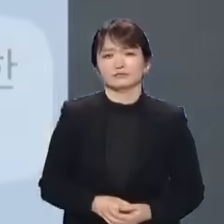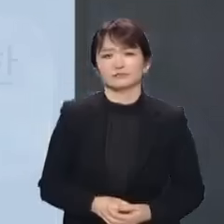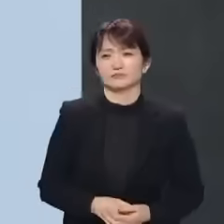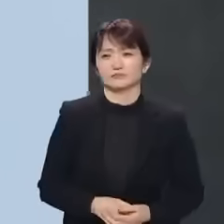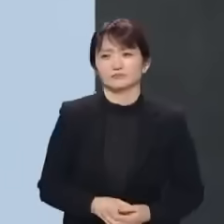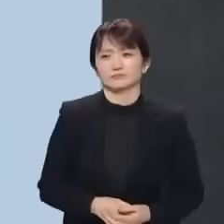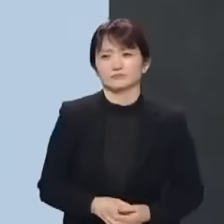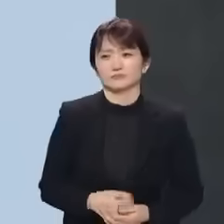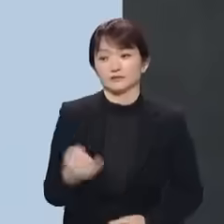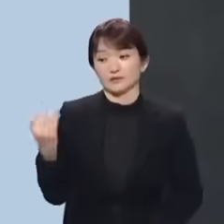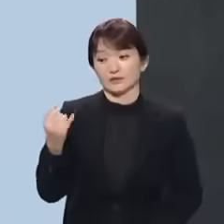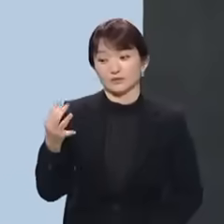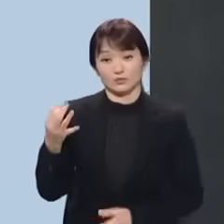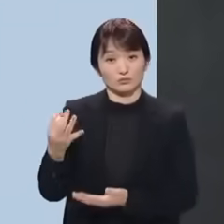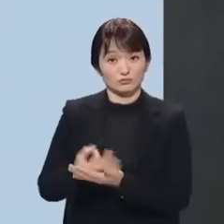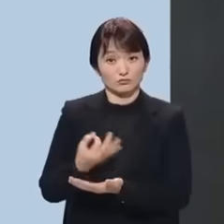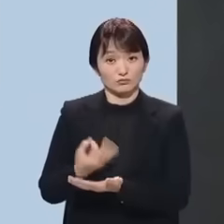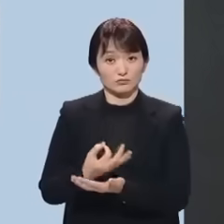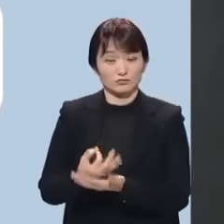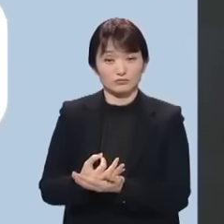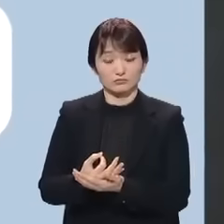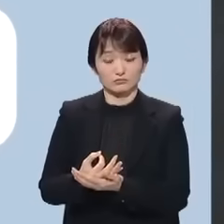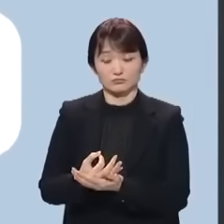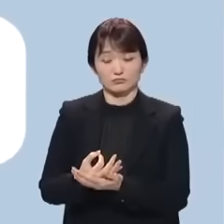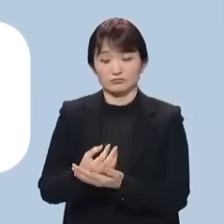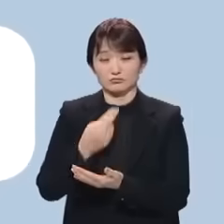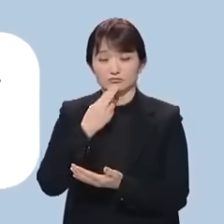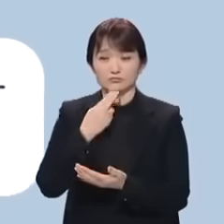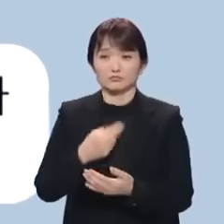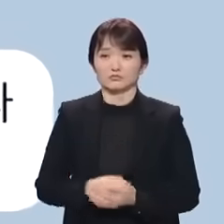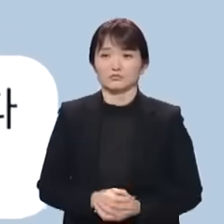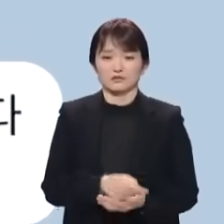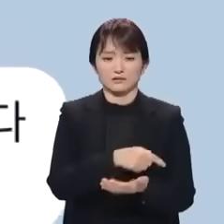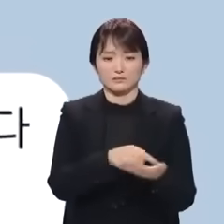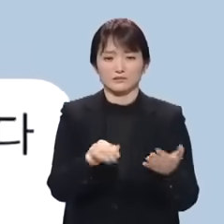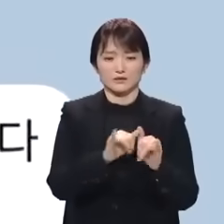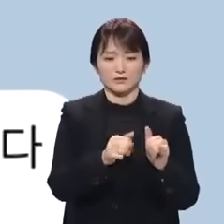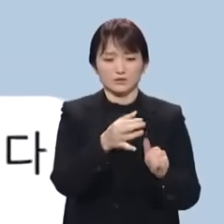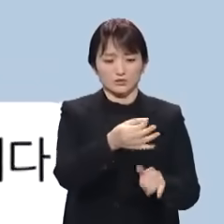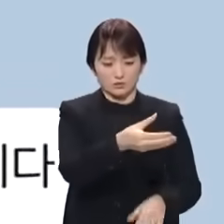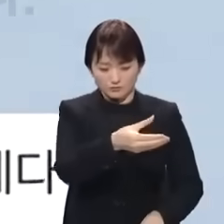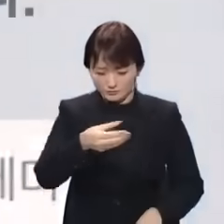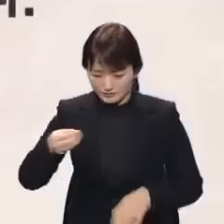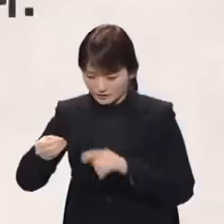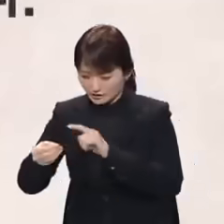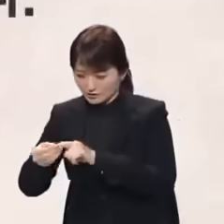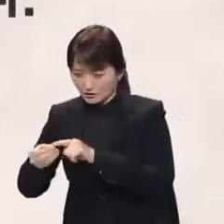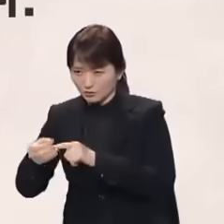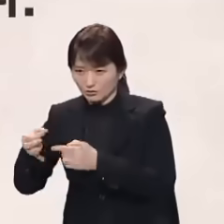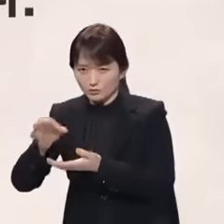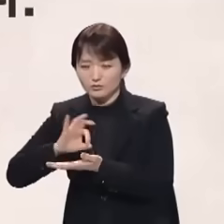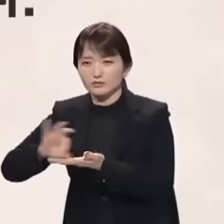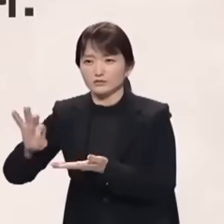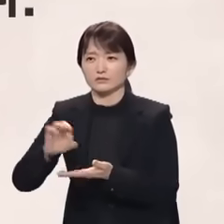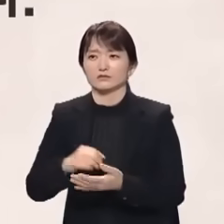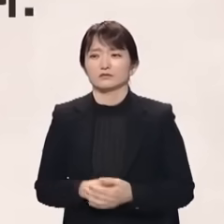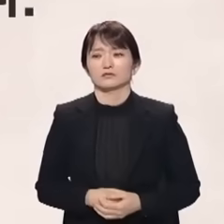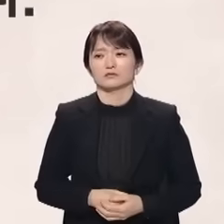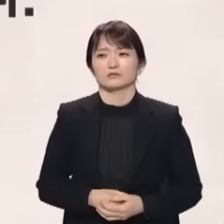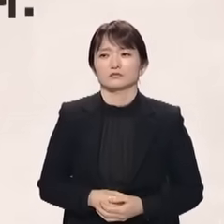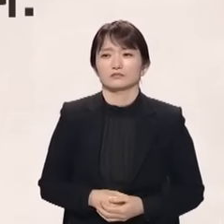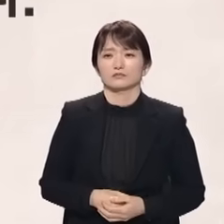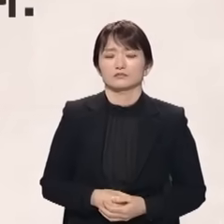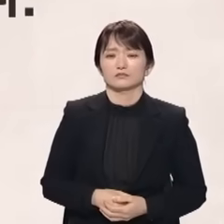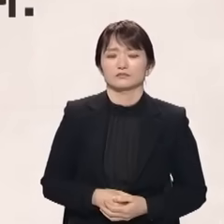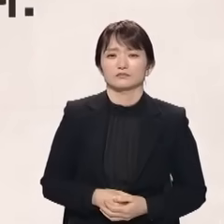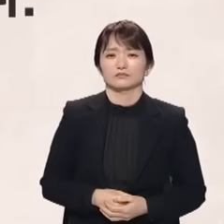이 여성이 벌 일은 없잖아요. 벌 수 있는 능력이 없잖아요. 그러니까 예. 피해자들의 돈으로 이렇게 쓴 것 같다라고 얘기를 하고요. 근데 또 이 여성